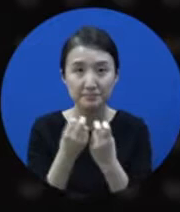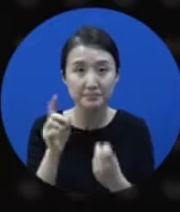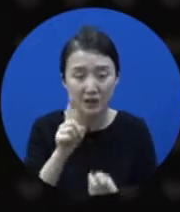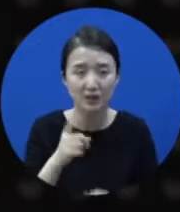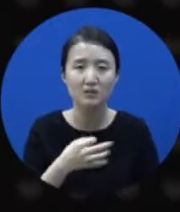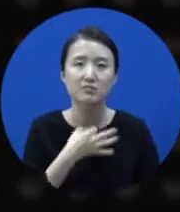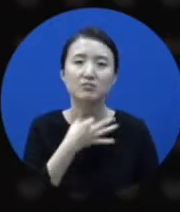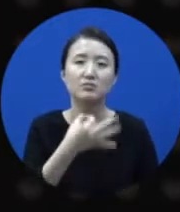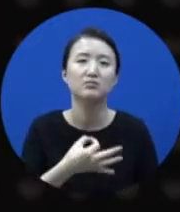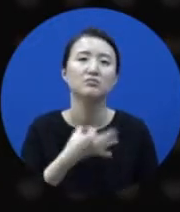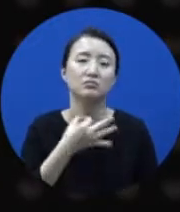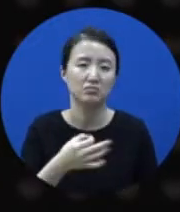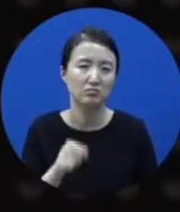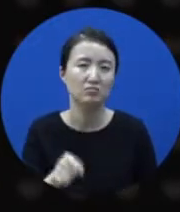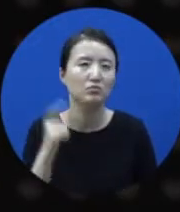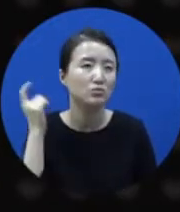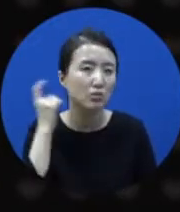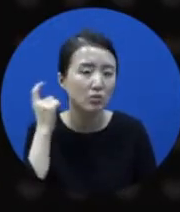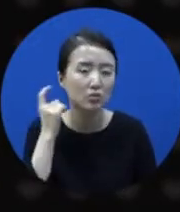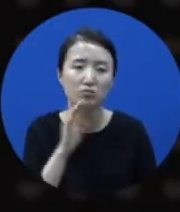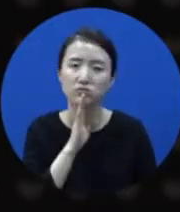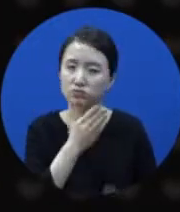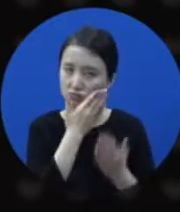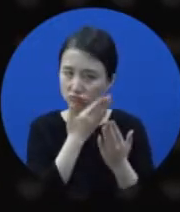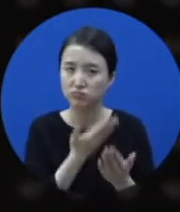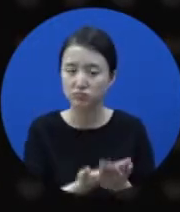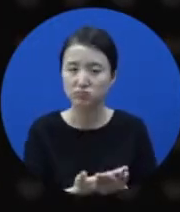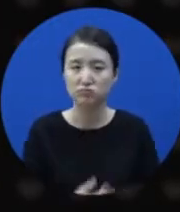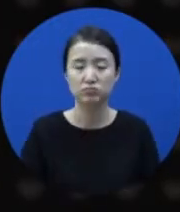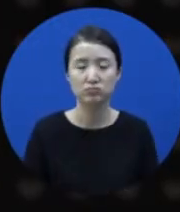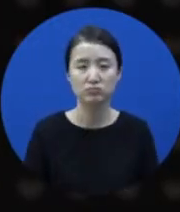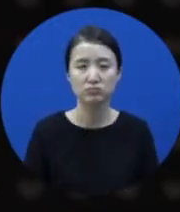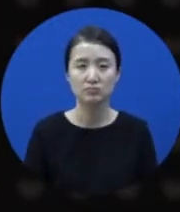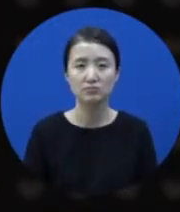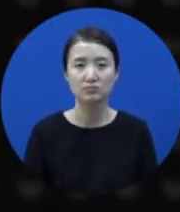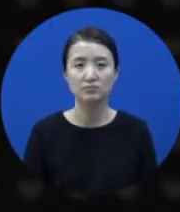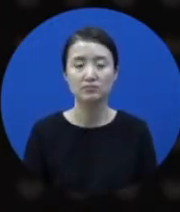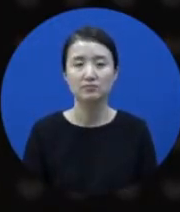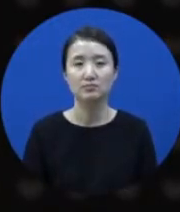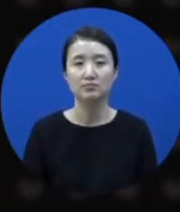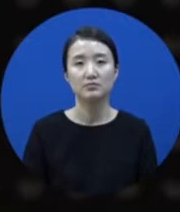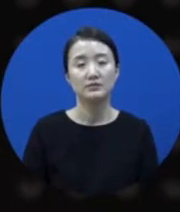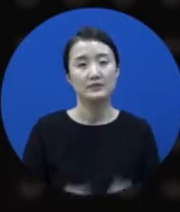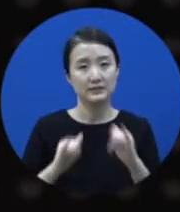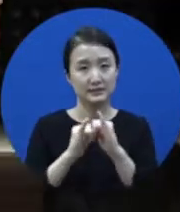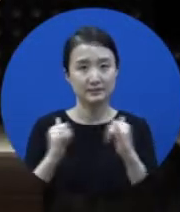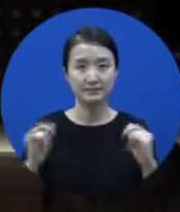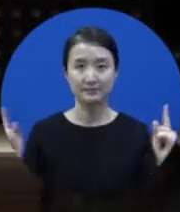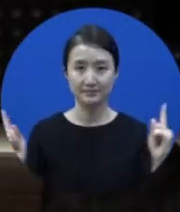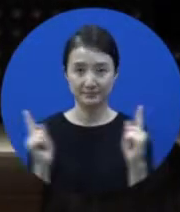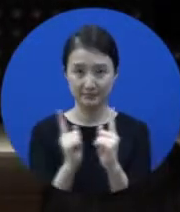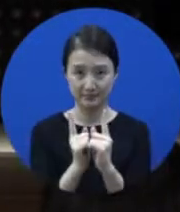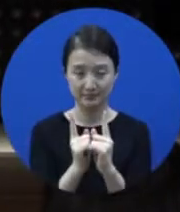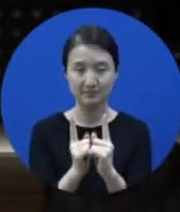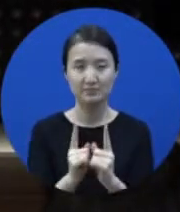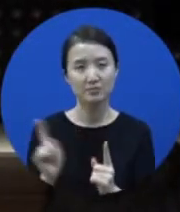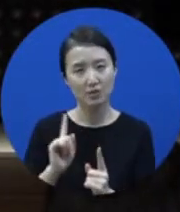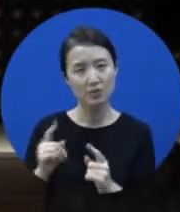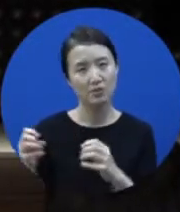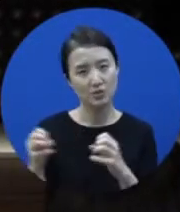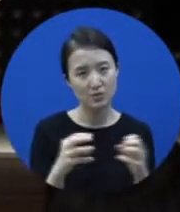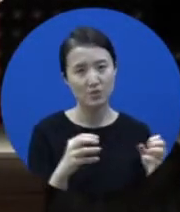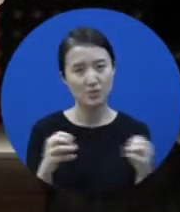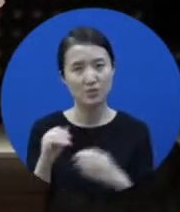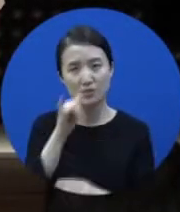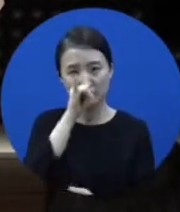우리가 누군가에게 메시지를 전달하죠. 저도 지금 여러분에게 강의를 하고 있습니다. 근데 내가 말하고